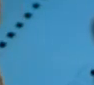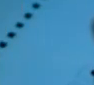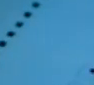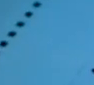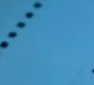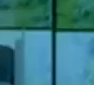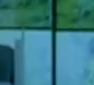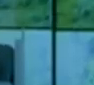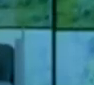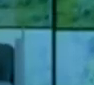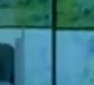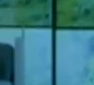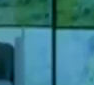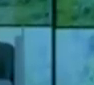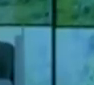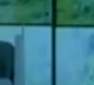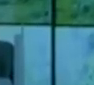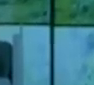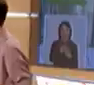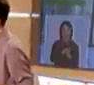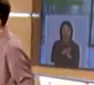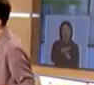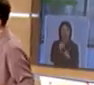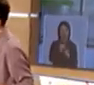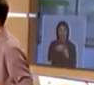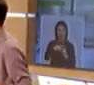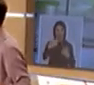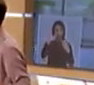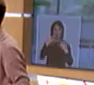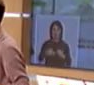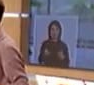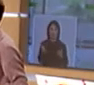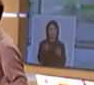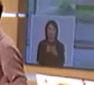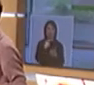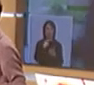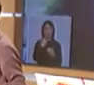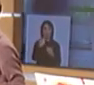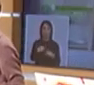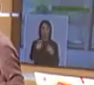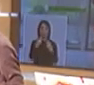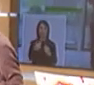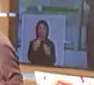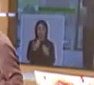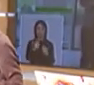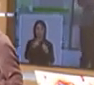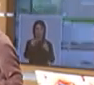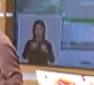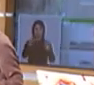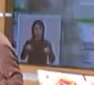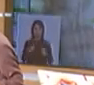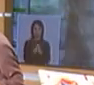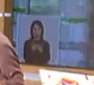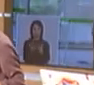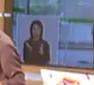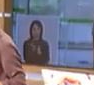გვარს თუ ვინ მართ. მაგრამ ჩვენ გვაქვს უფლება არ დავაფიქსიროთ რა თქმა უნდა ჩვენი პოზიცია ეგზიტ პოლის.